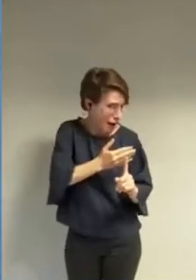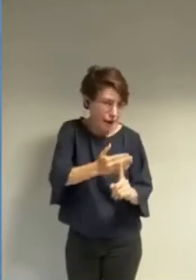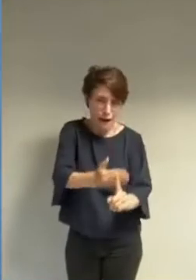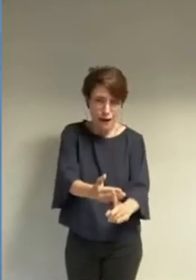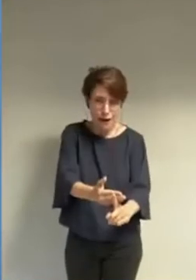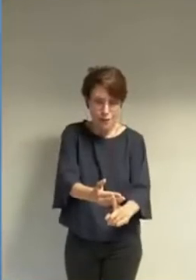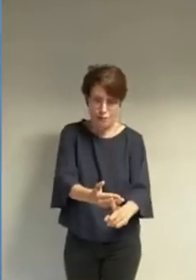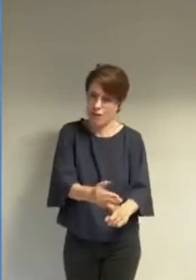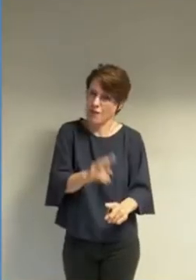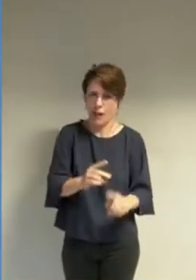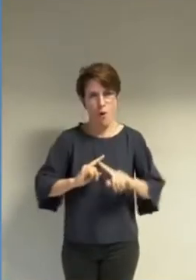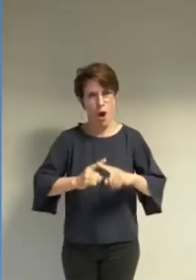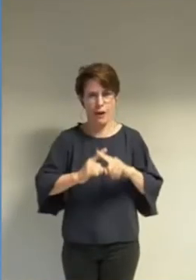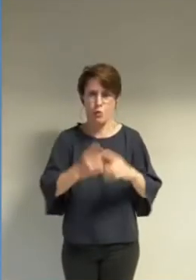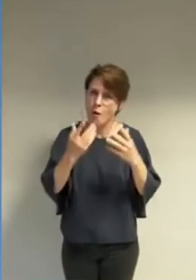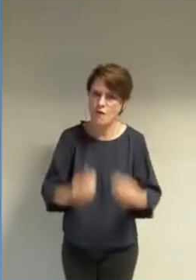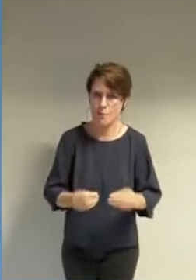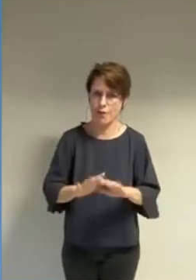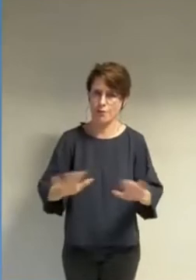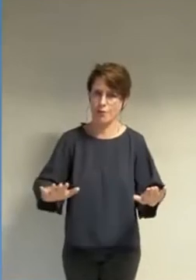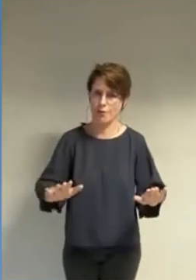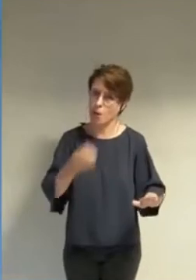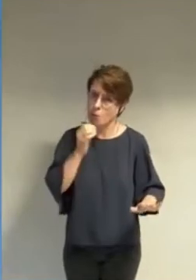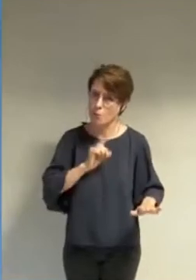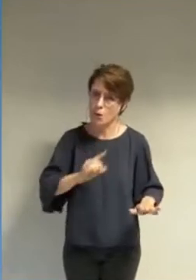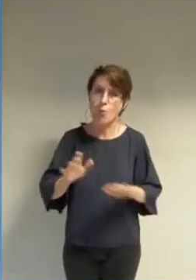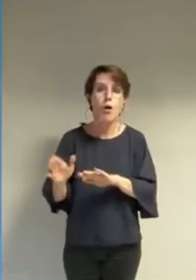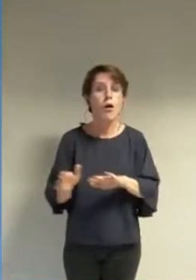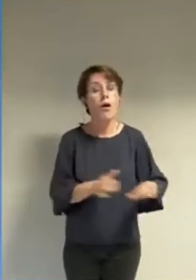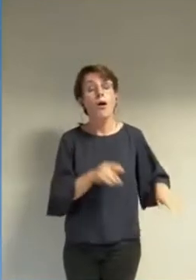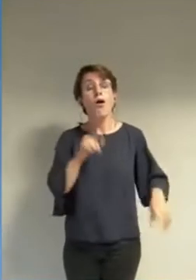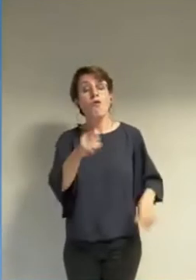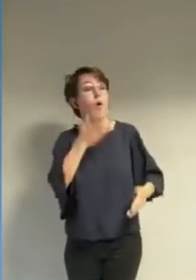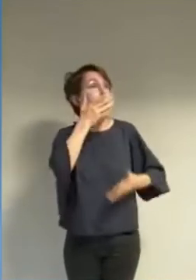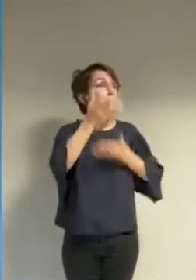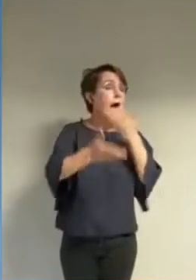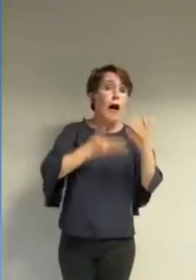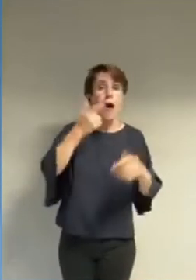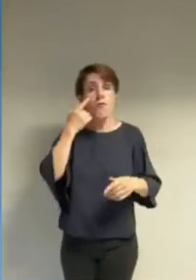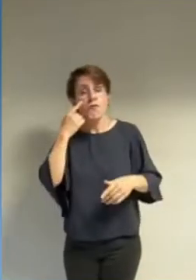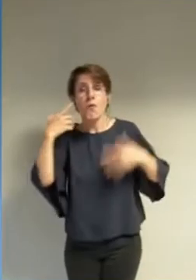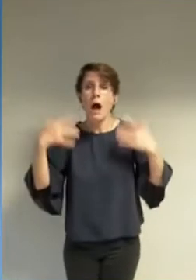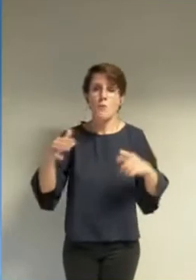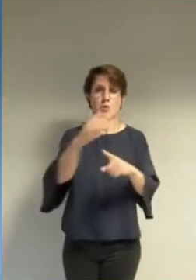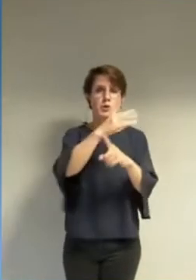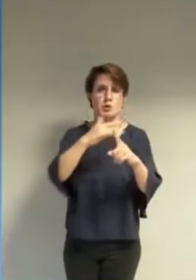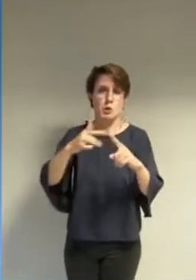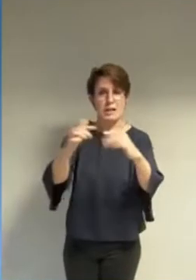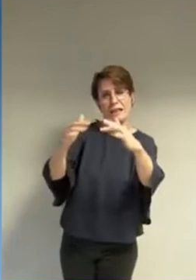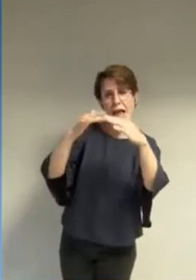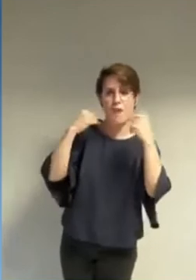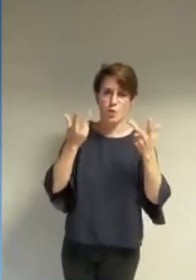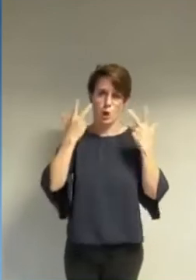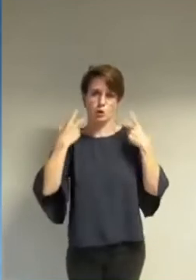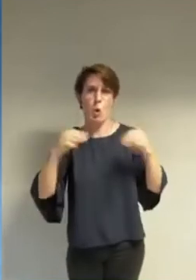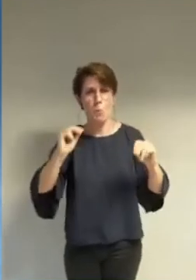extrêmement faible. Je passe sur la lepénisation et la zémorisation des esprits dont sont